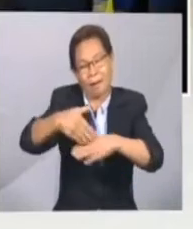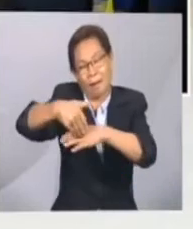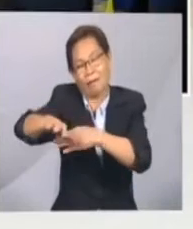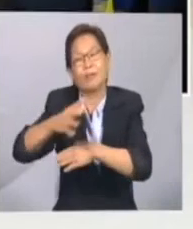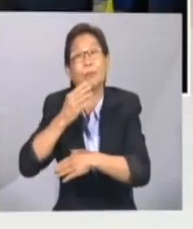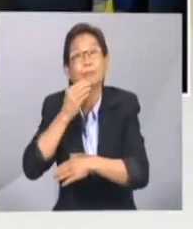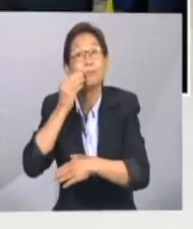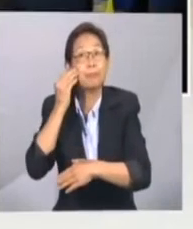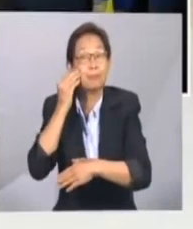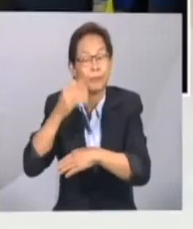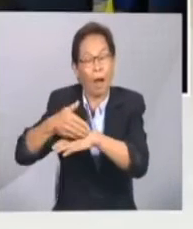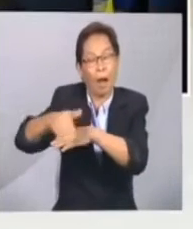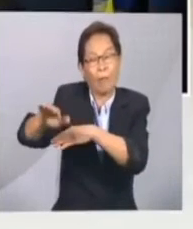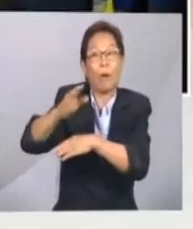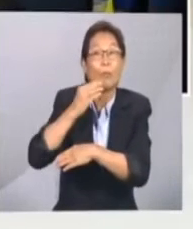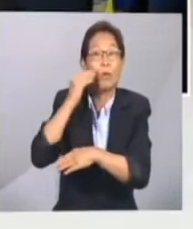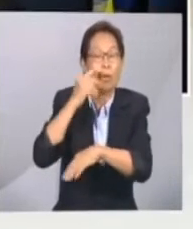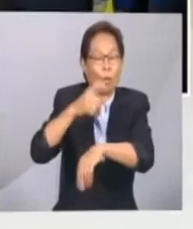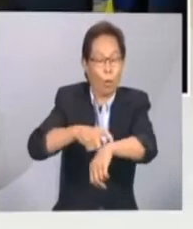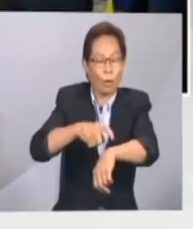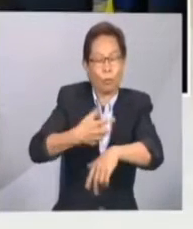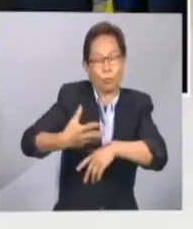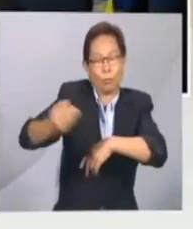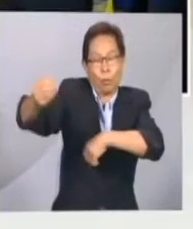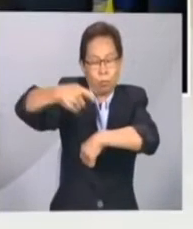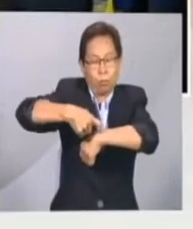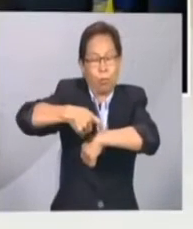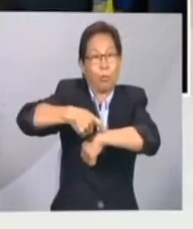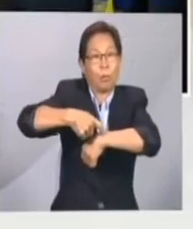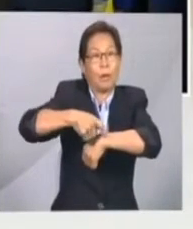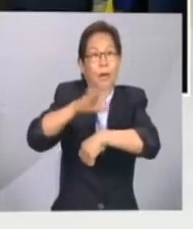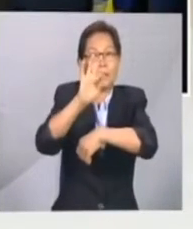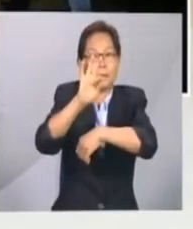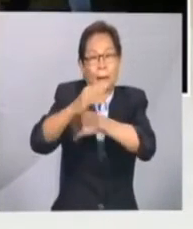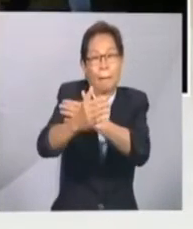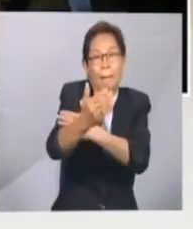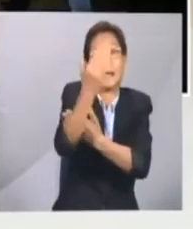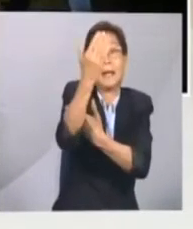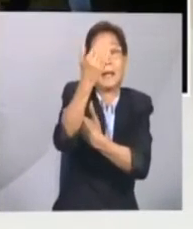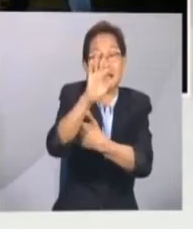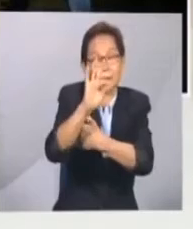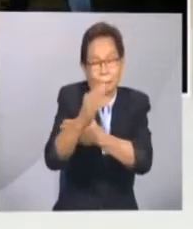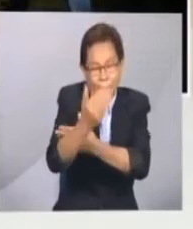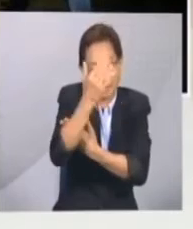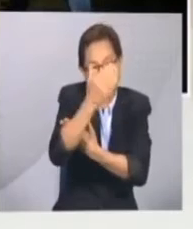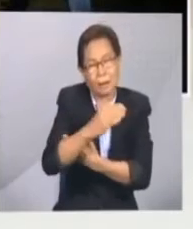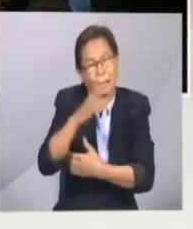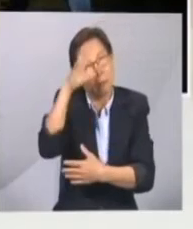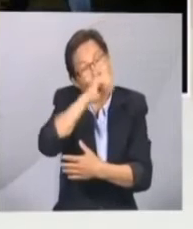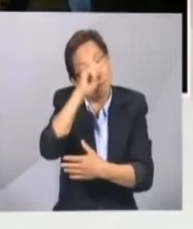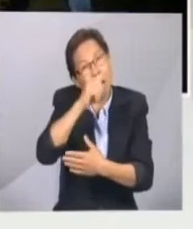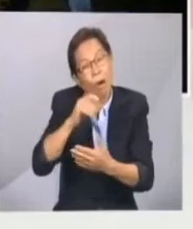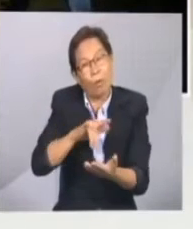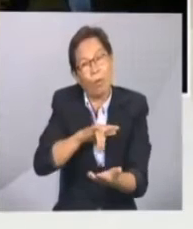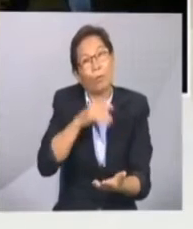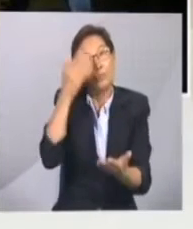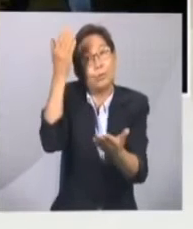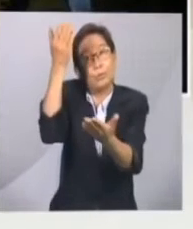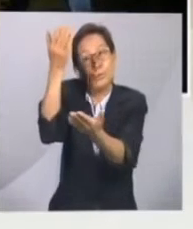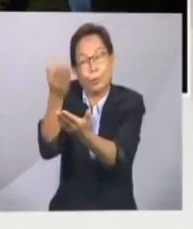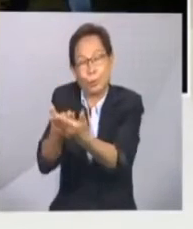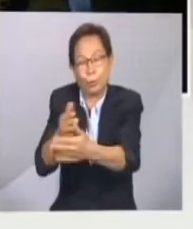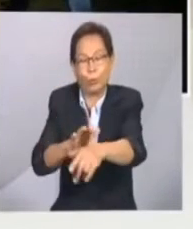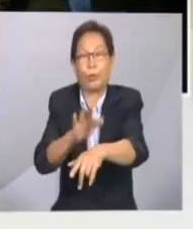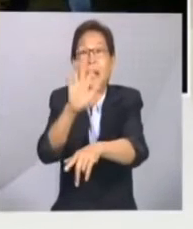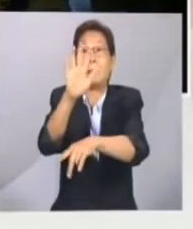pulang dan waktu bertolak mereka adalah pukul 9 pagi dan dijangka tiba pada pukul